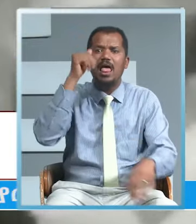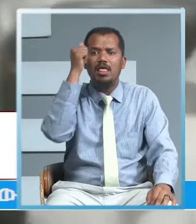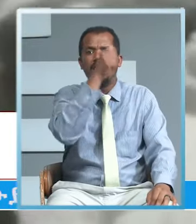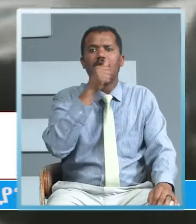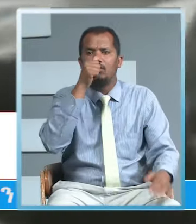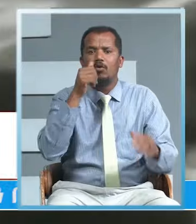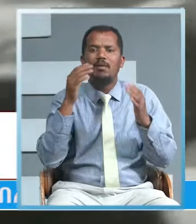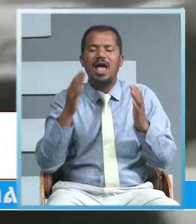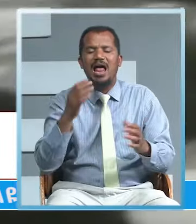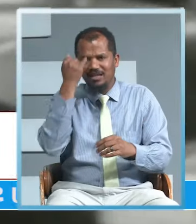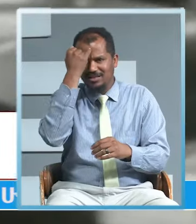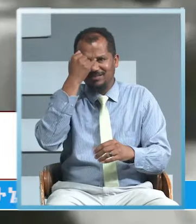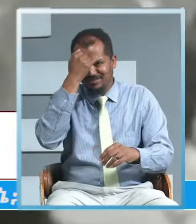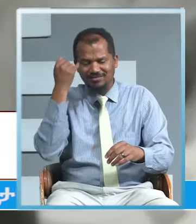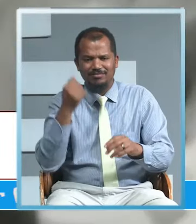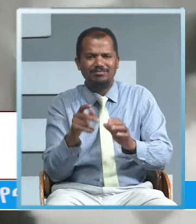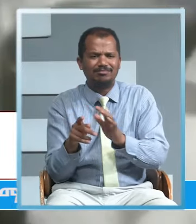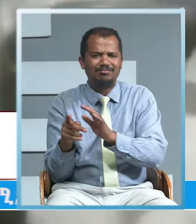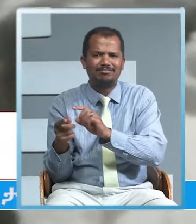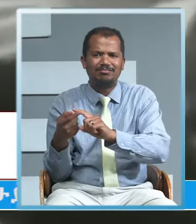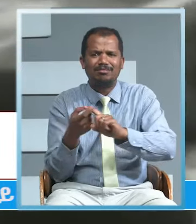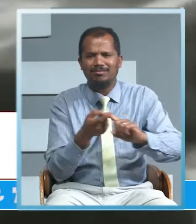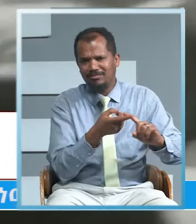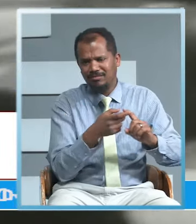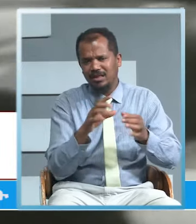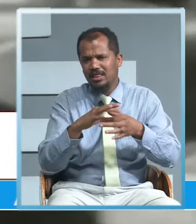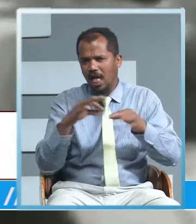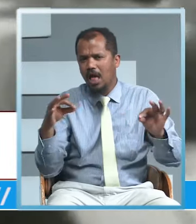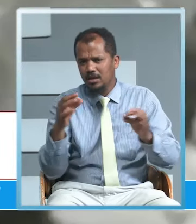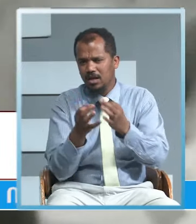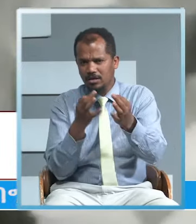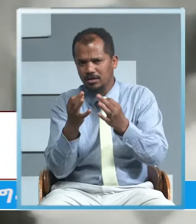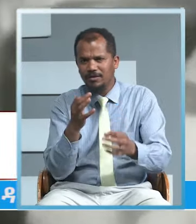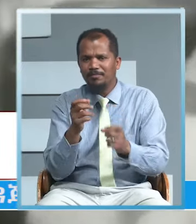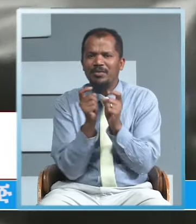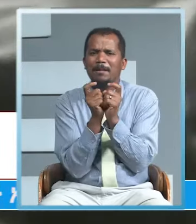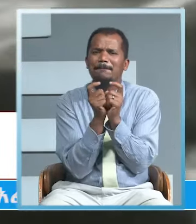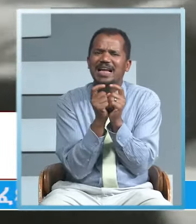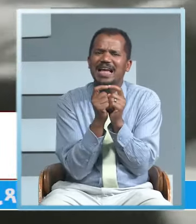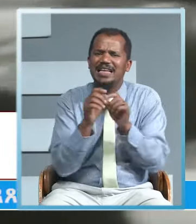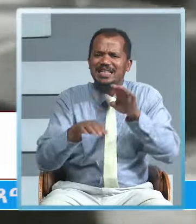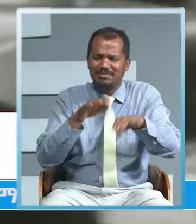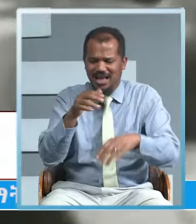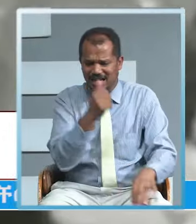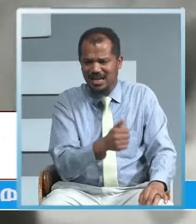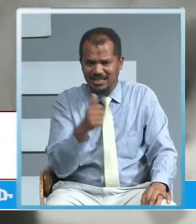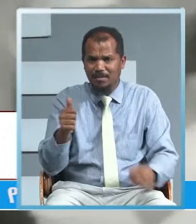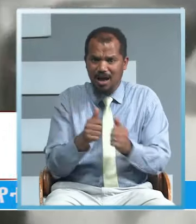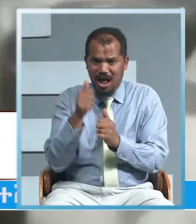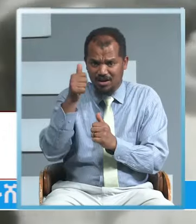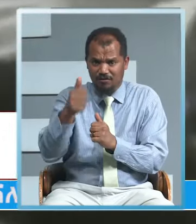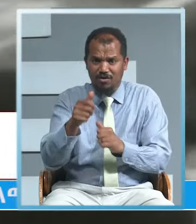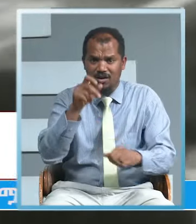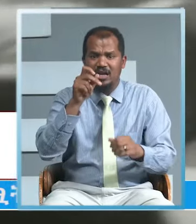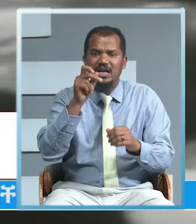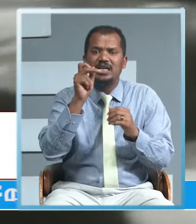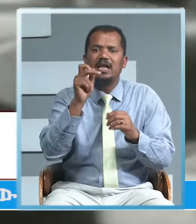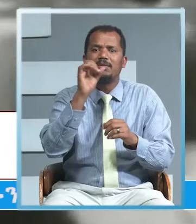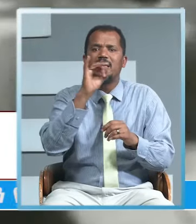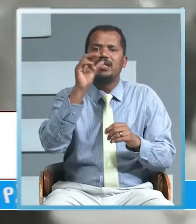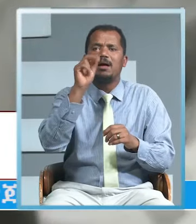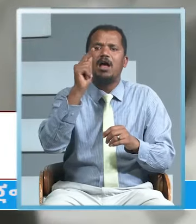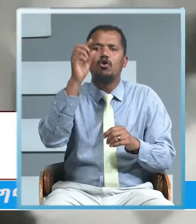ኢትዮጵያውያን የፋሽስቶች ሰለባ መሆናቸውን ታሪክ ያስረዳል። የበቀል እርምጃው ከአዲስ አበባ አልፎ ደብረ